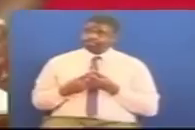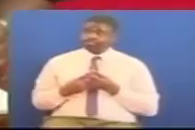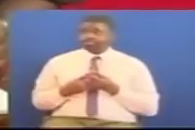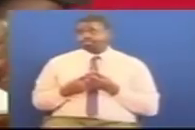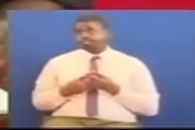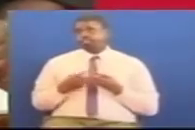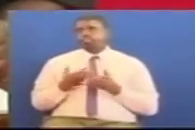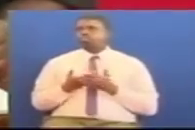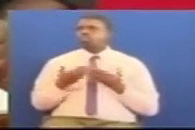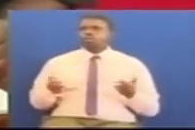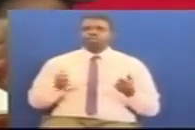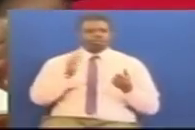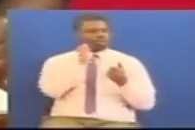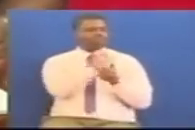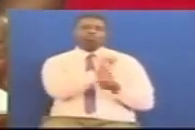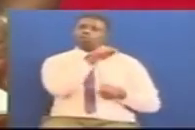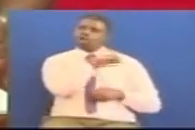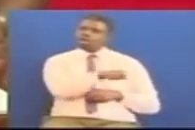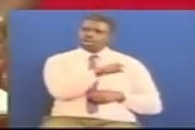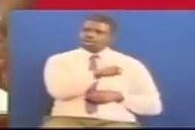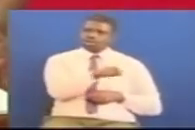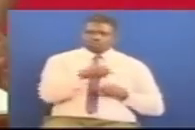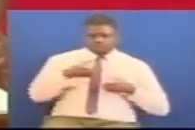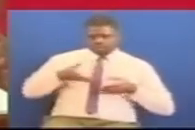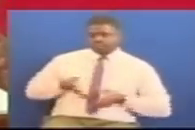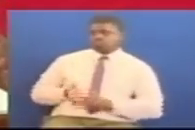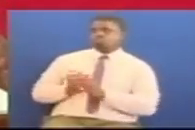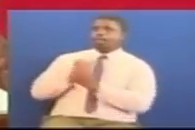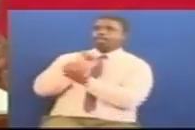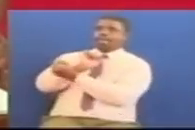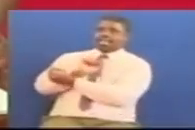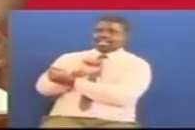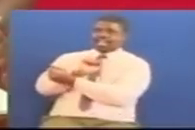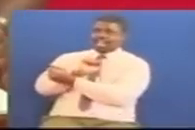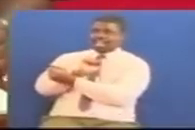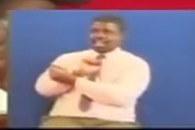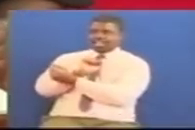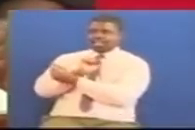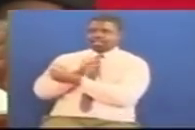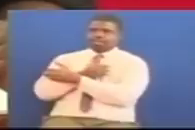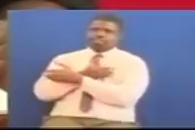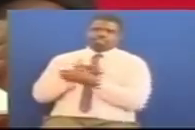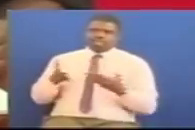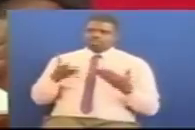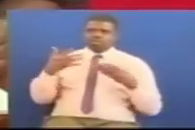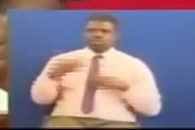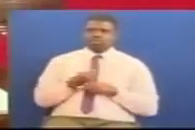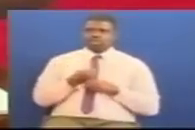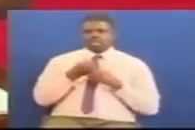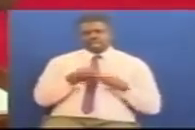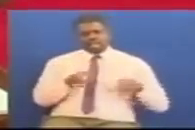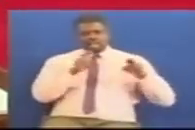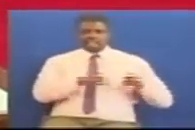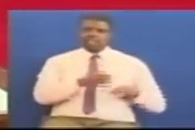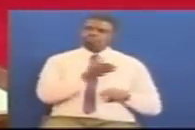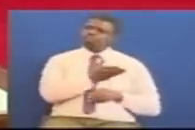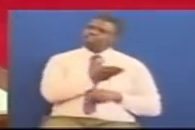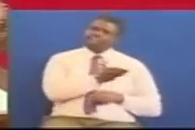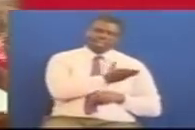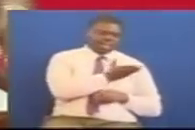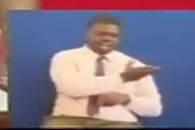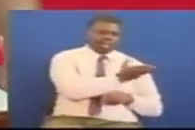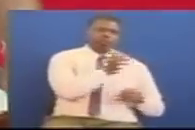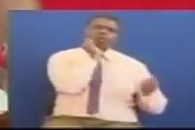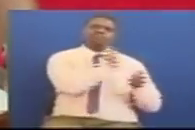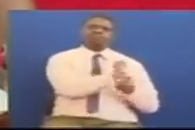kwa nini wafungwa hawa ambao wanajifungua magerezani basi wasipate adhabu nyingine badala ya